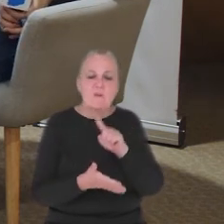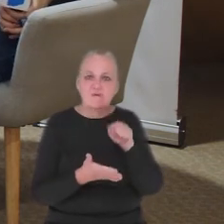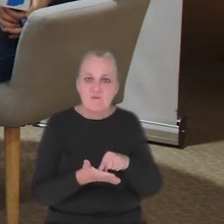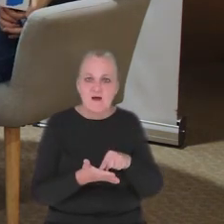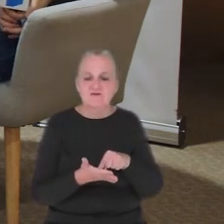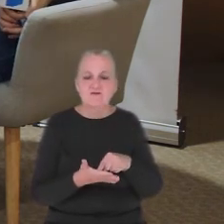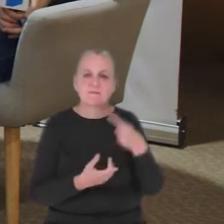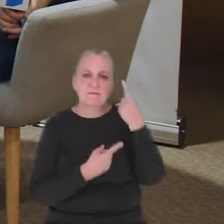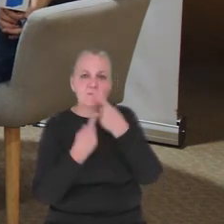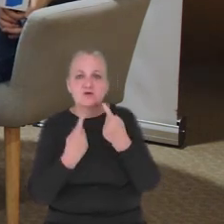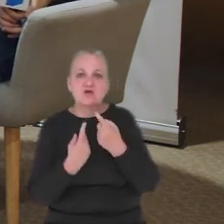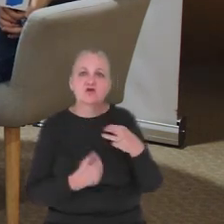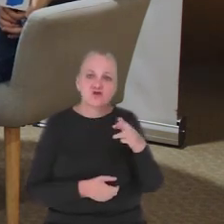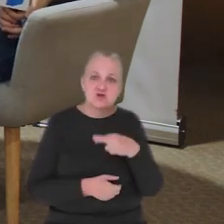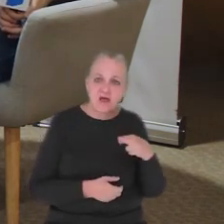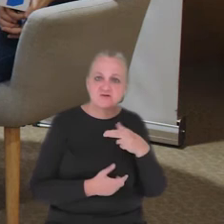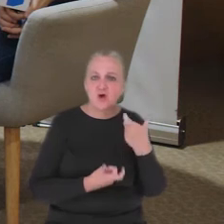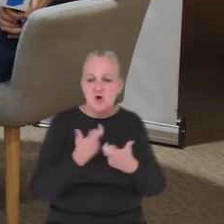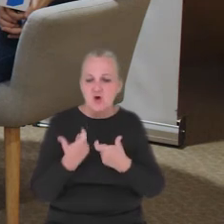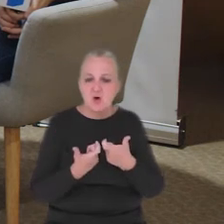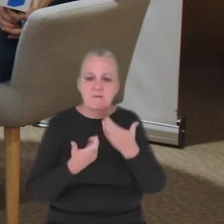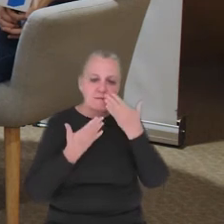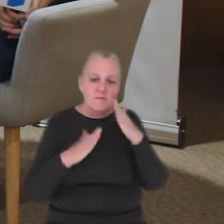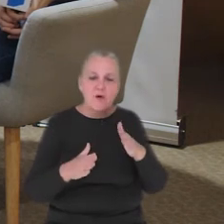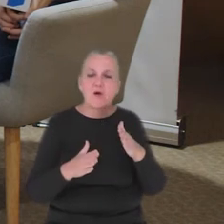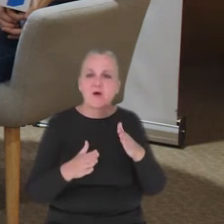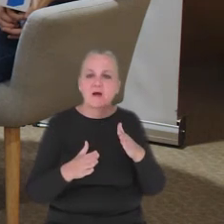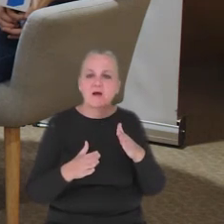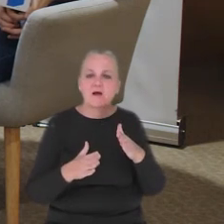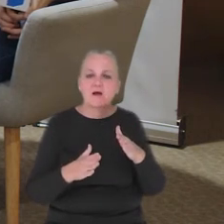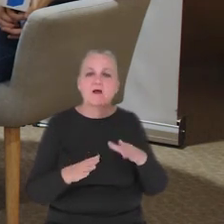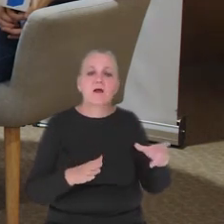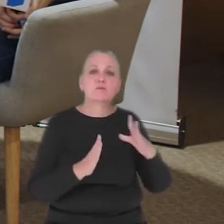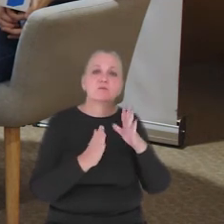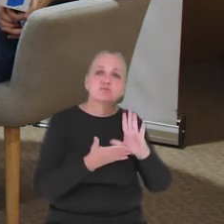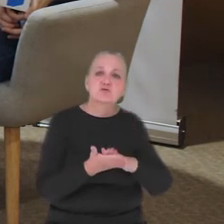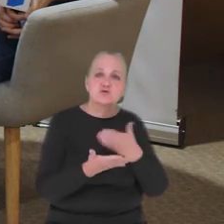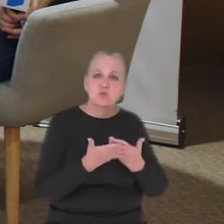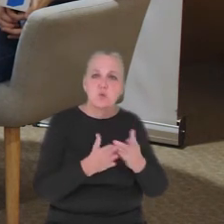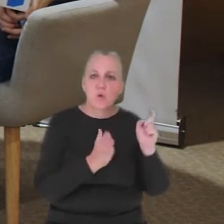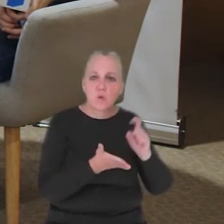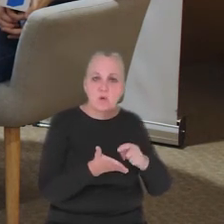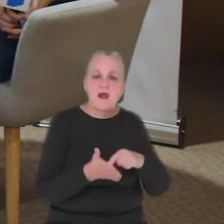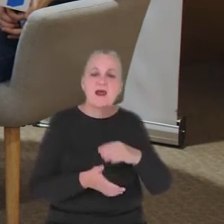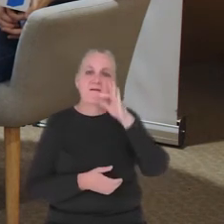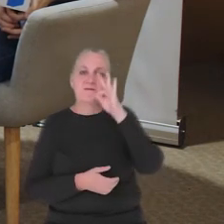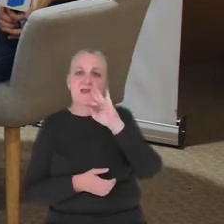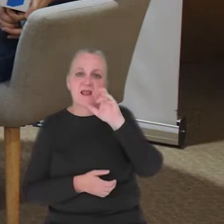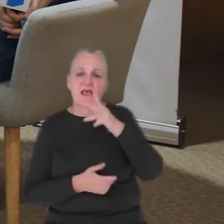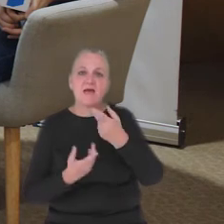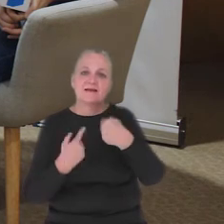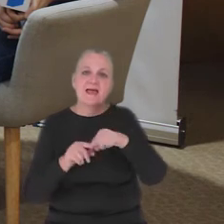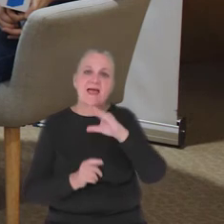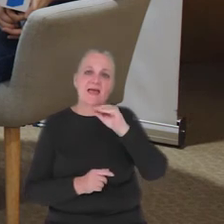jak myślimy o rzeczach, które są robione, pokazywane w dużej mierze na kurczakach, albo o tym, co robią fili ekipa, czyli ludzie,